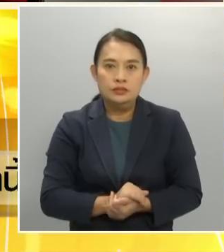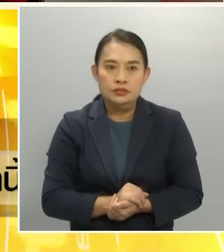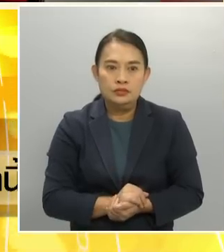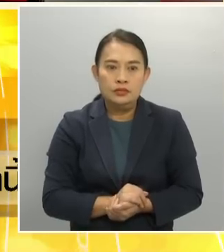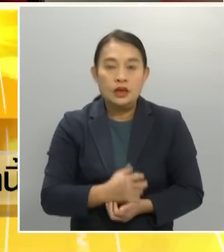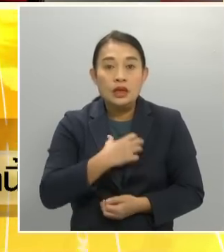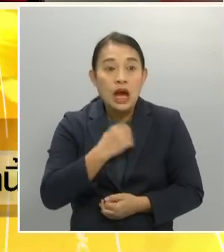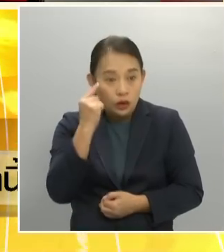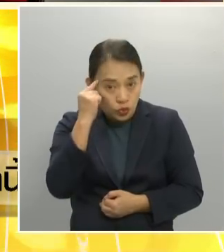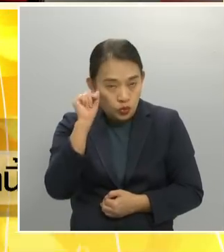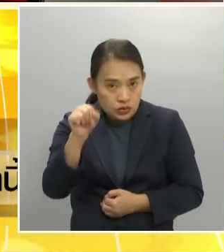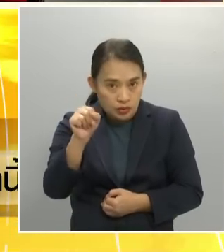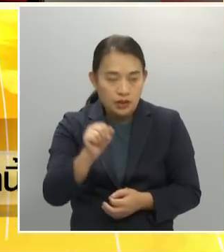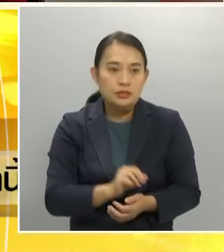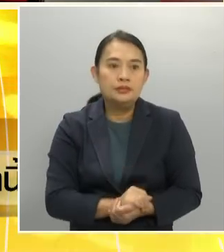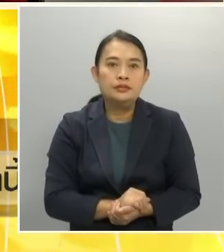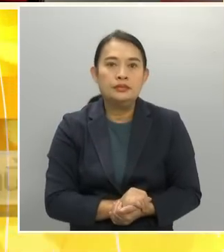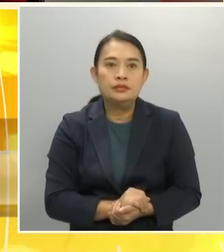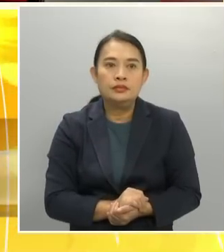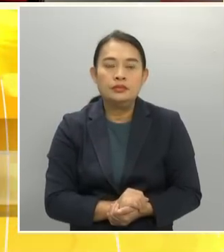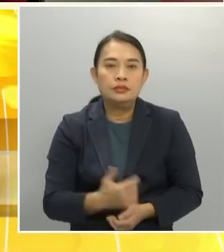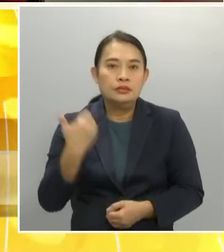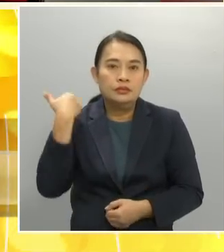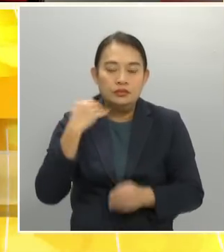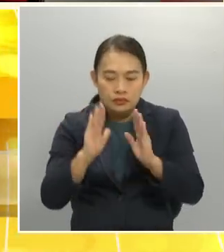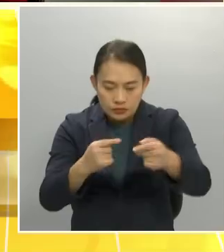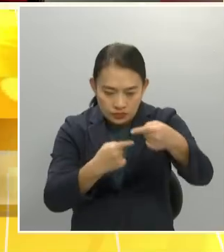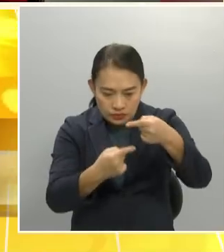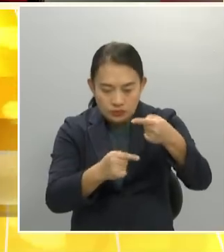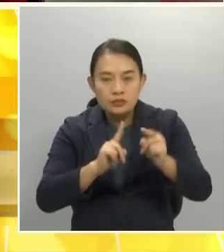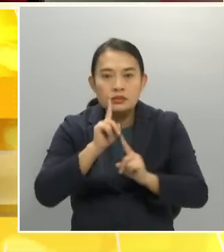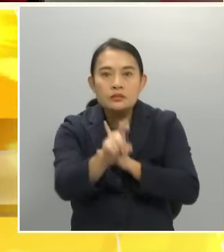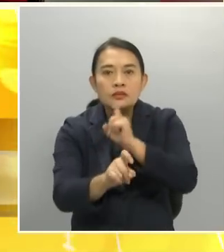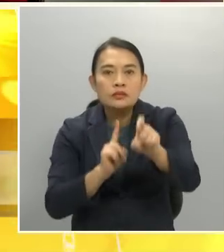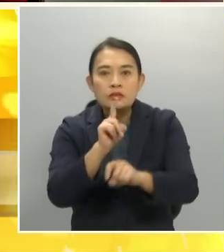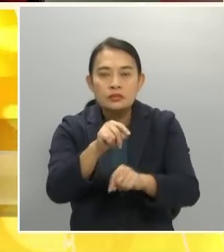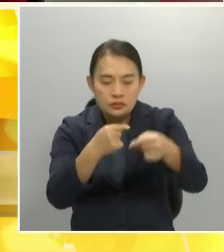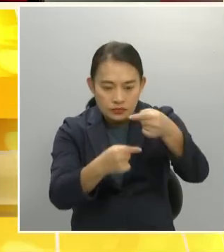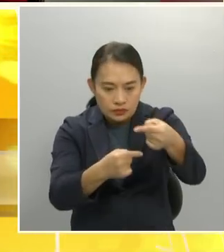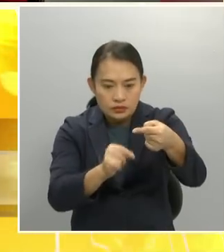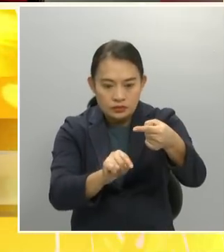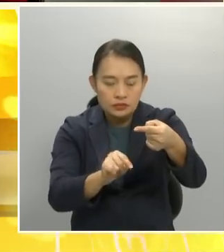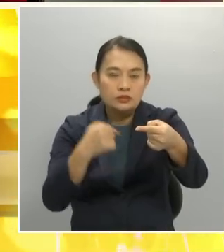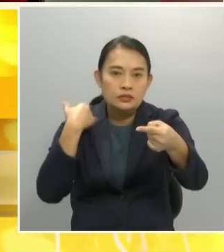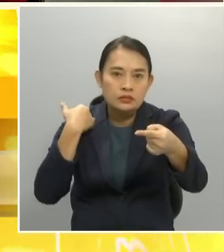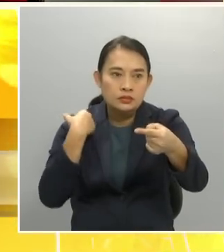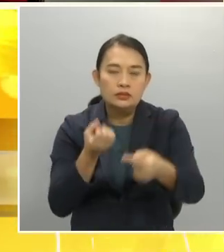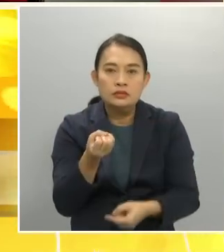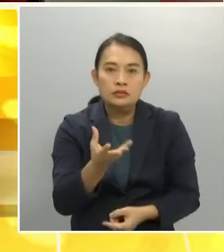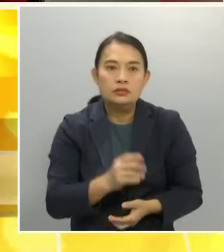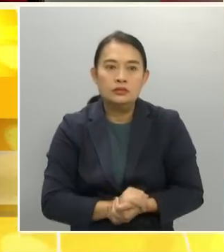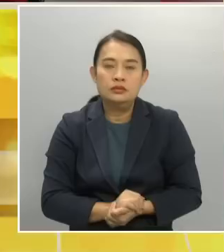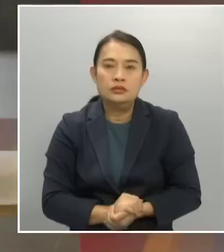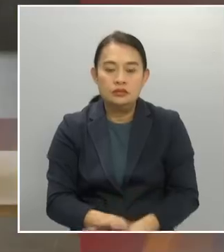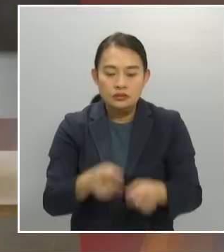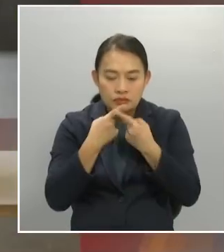อยากให้รู้ใช่ไหมก็ปรากฏว่ามีคนเข้าไปเม้นถามมากมายในโพสต์ของคุณสิทธานี่แหละคำ